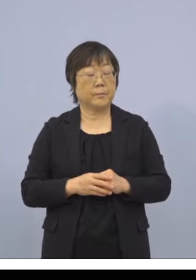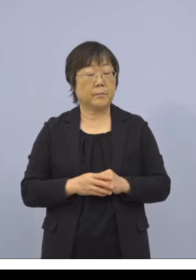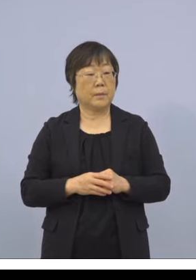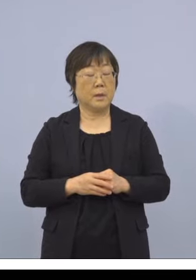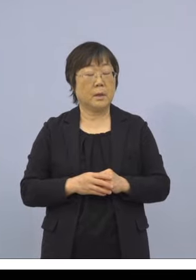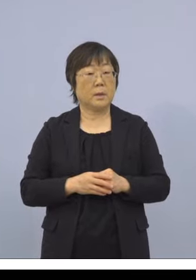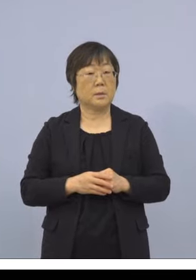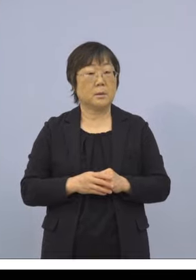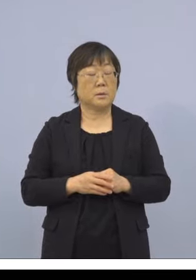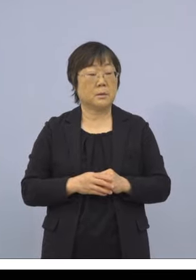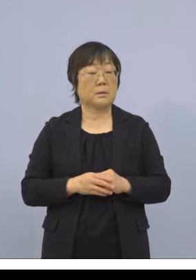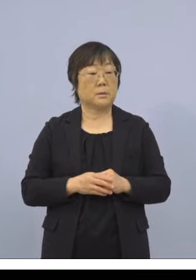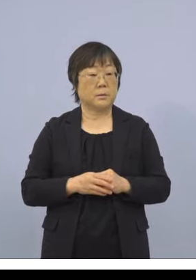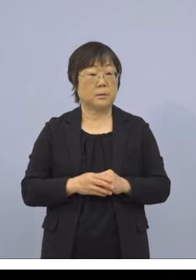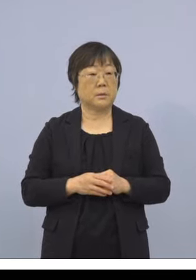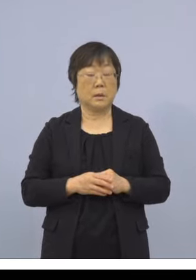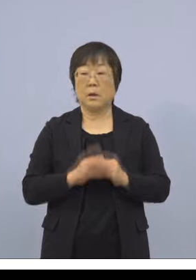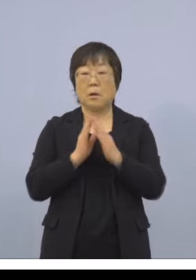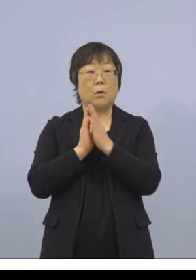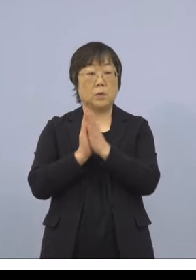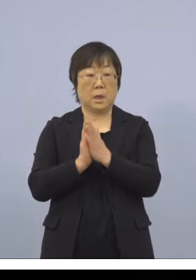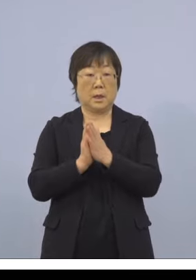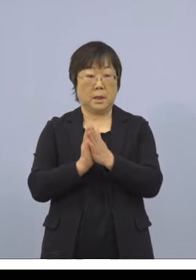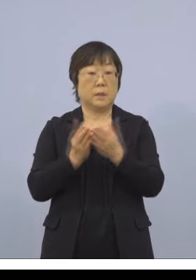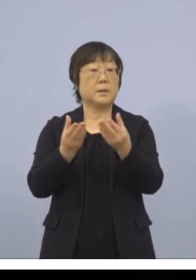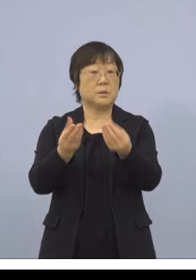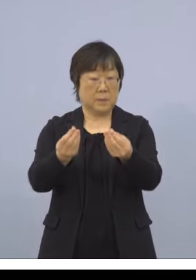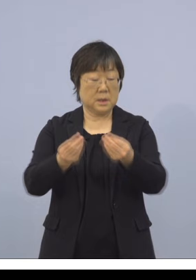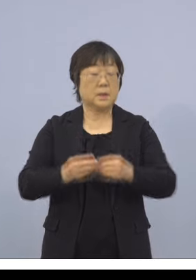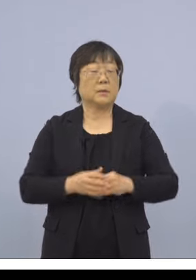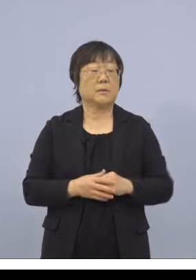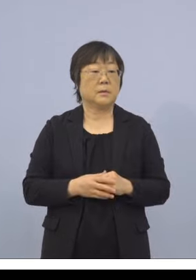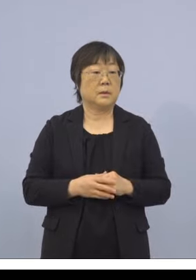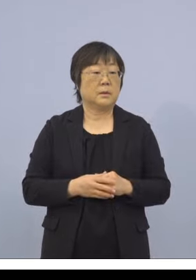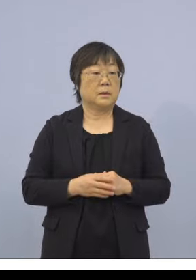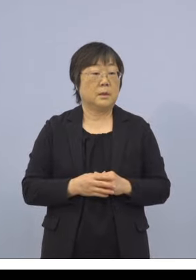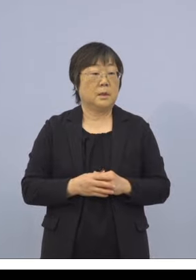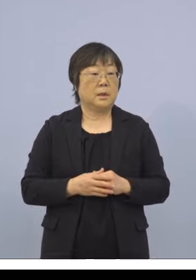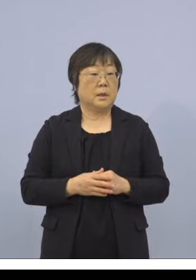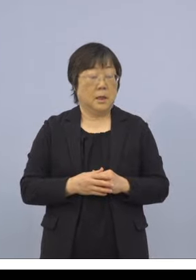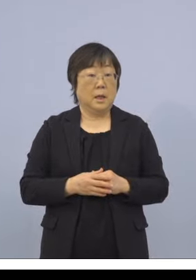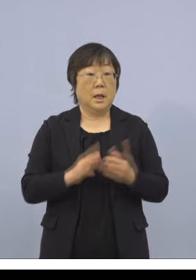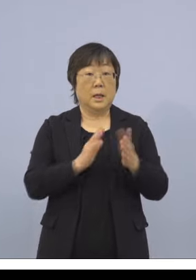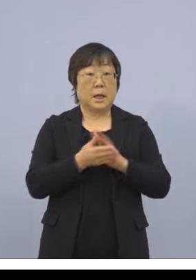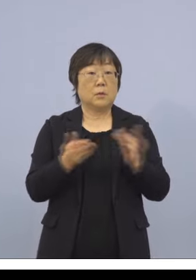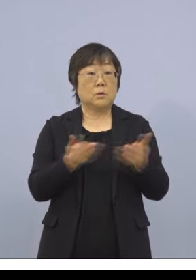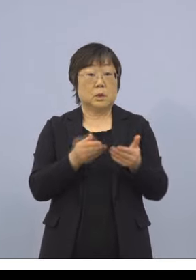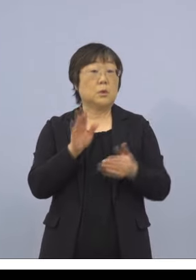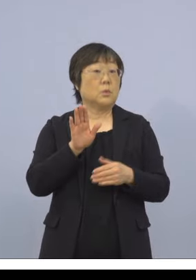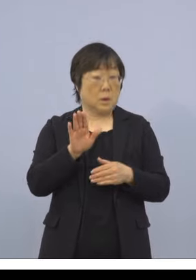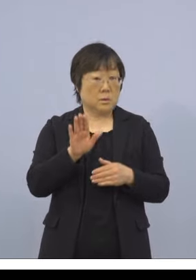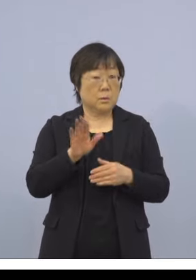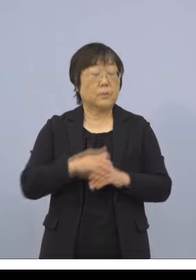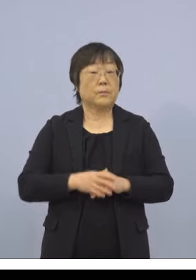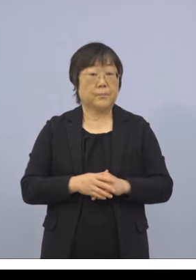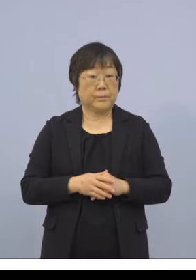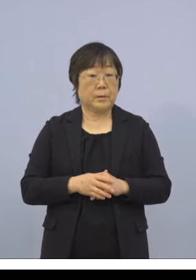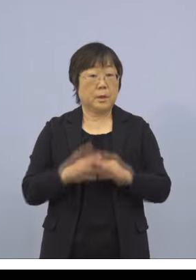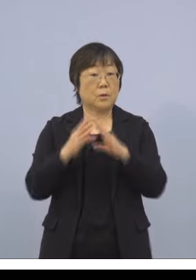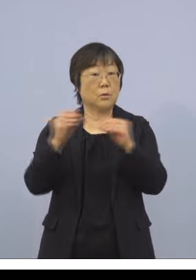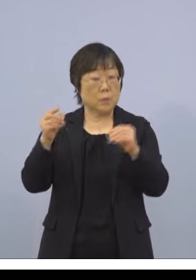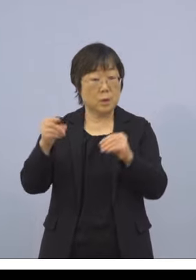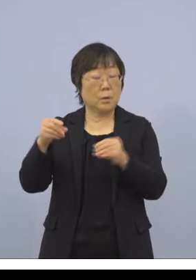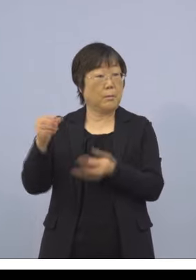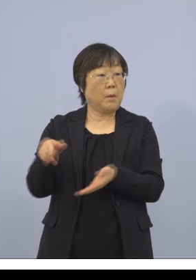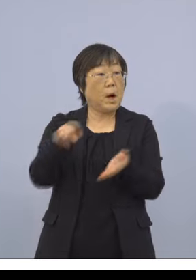その点につきましてもお願いをさせていただいたということでございます。これは県の事業でありますが、今国のお話もち